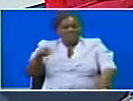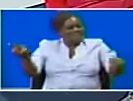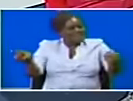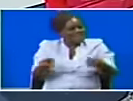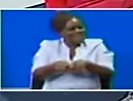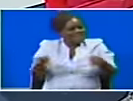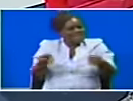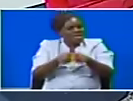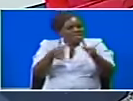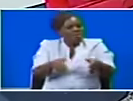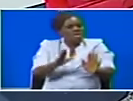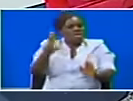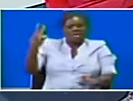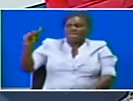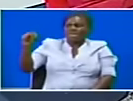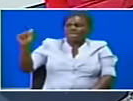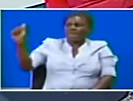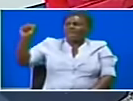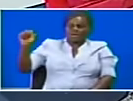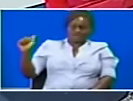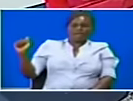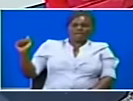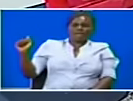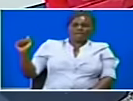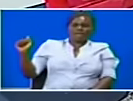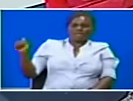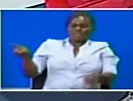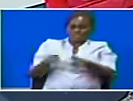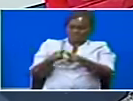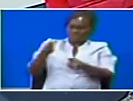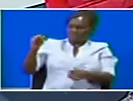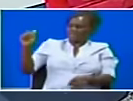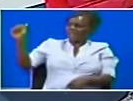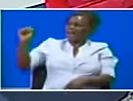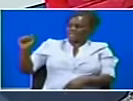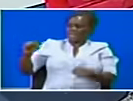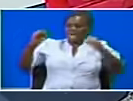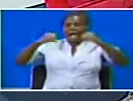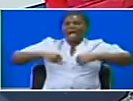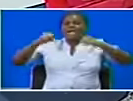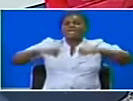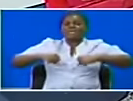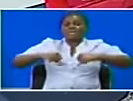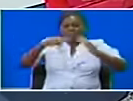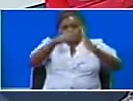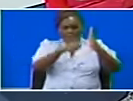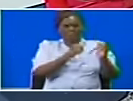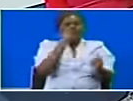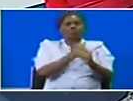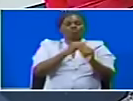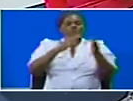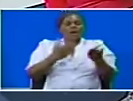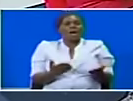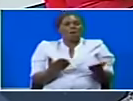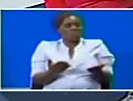NASA tunakubaliana ni vizuri iwe ndio wanauza sera zao kama NASA, na wanakubaliana mambo gani wanataka wafanye kwa nchi ya Kenya.